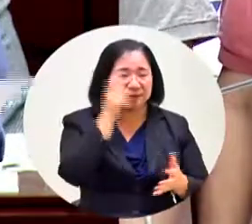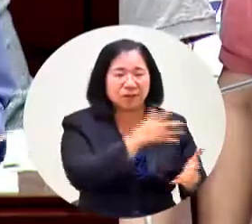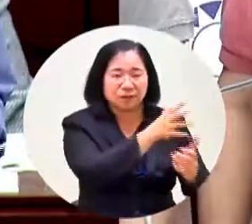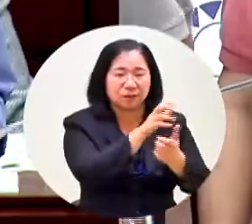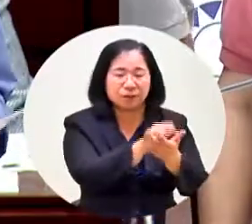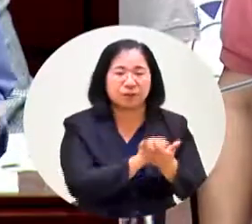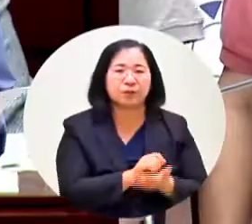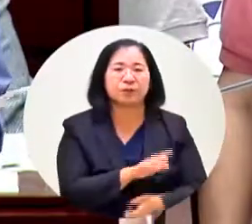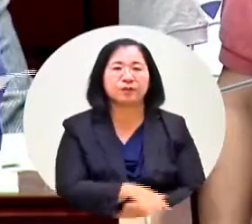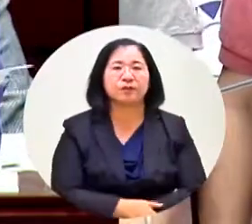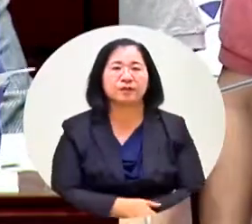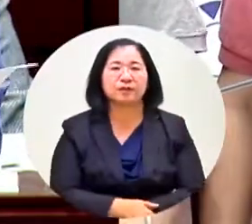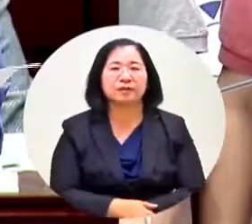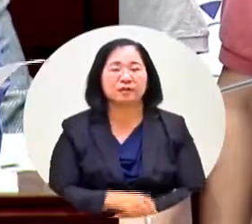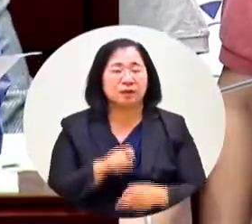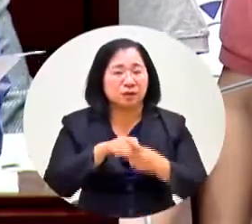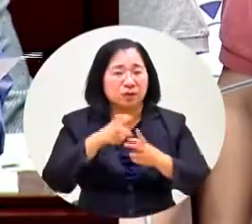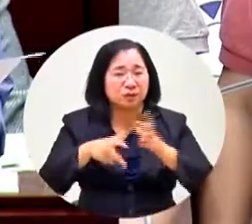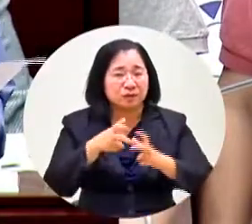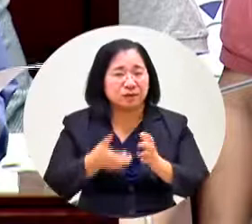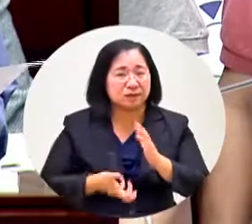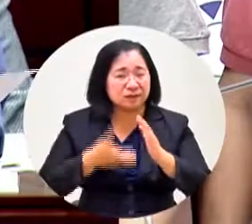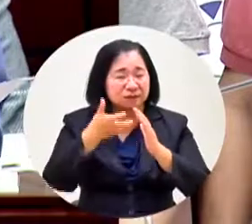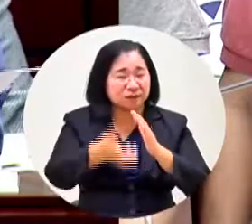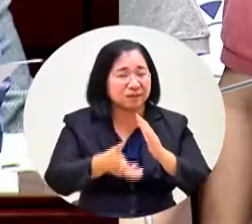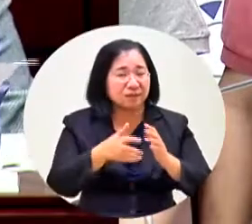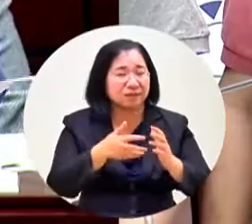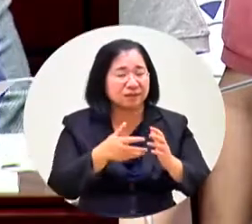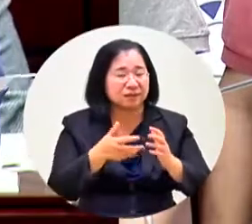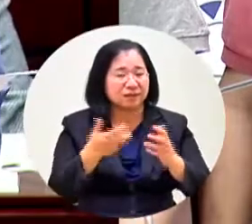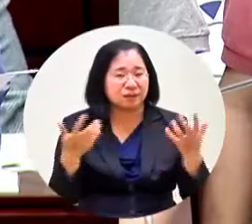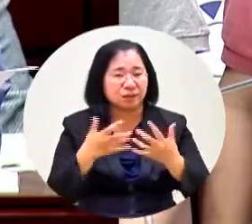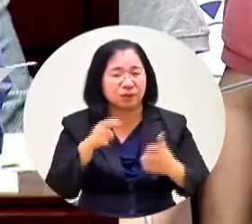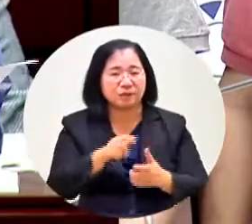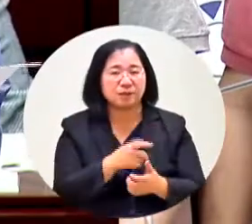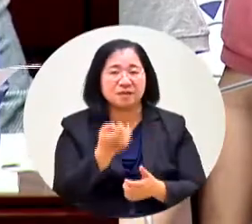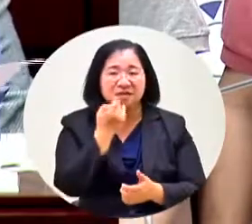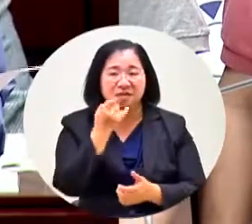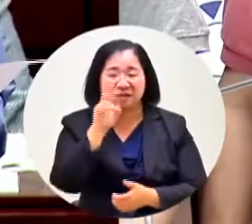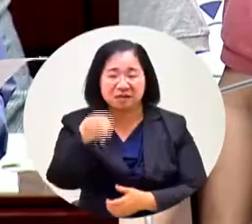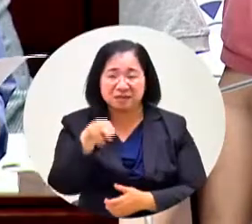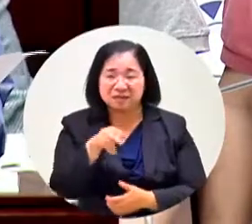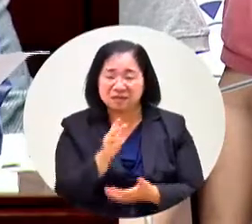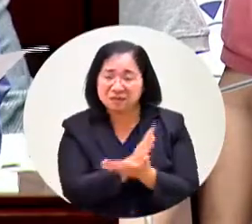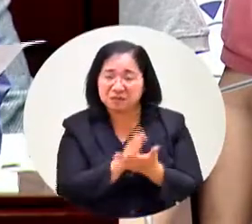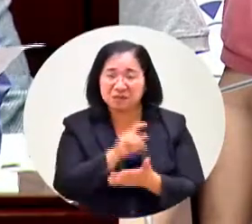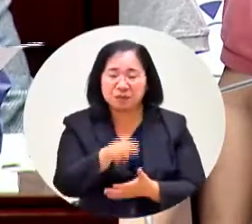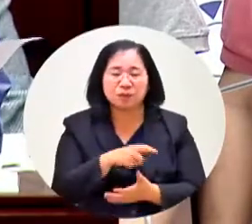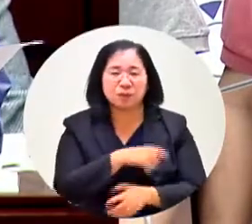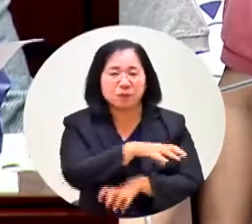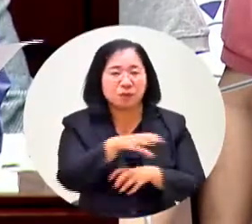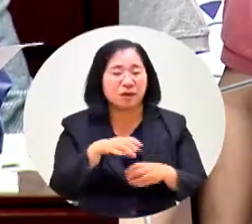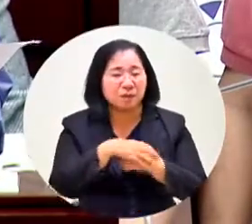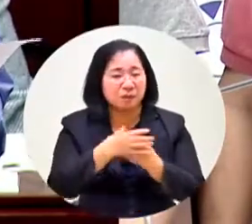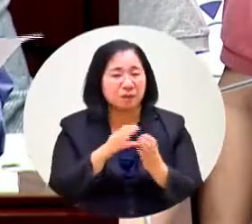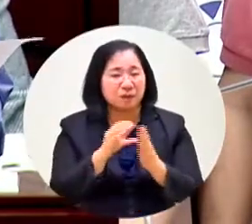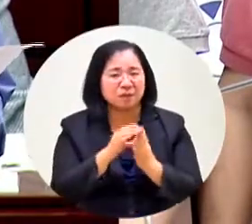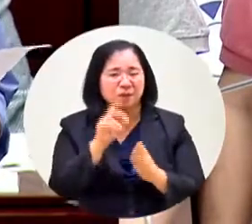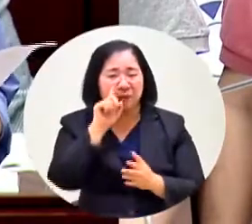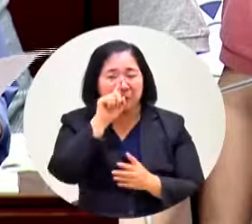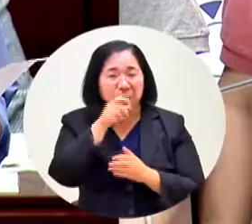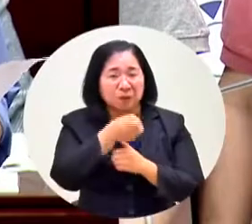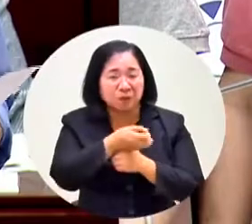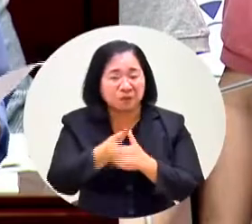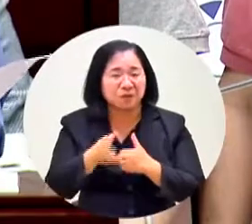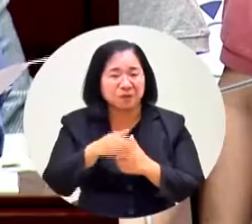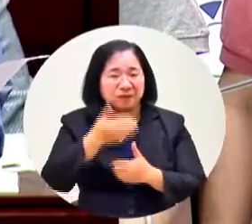针对厂商进驻的调查意愿以及工厂迁移的事情，我们也请地震局要区段征收